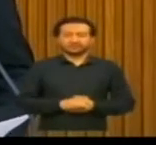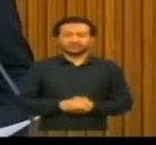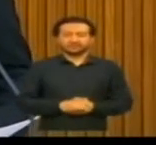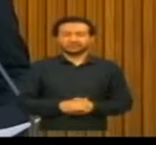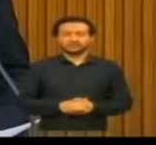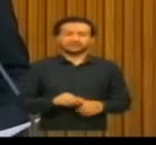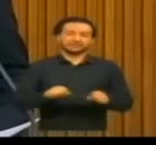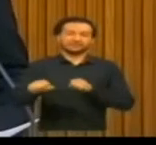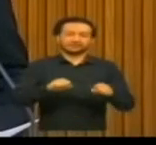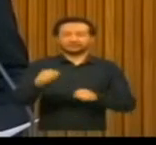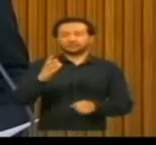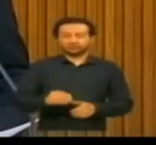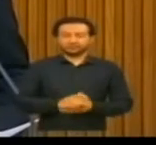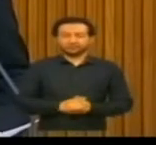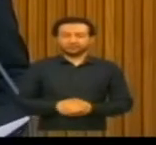Hazmedemediler.